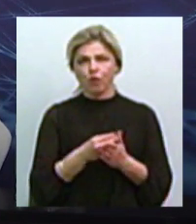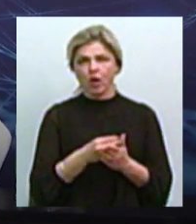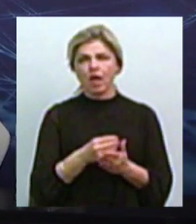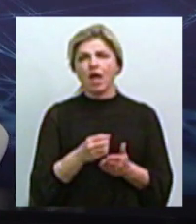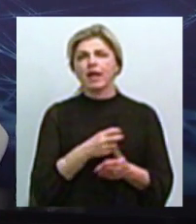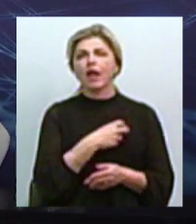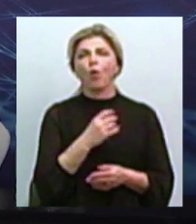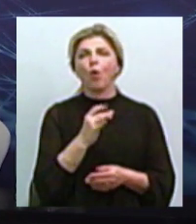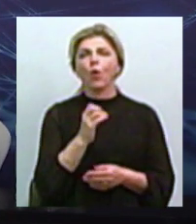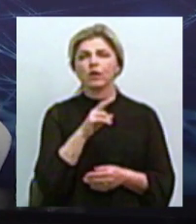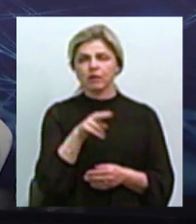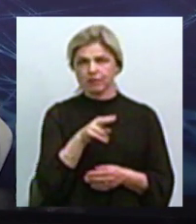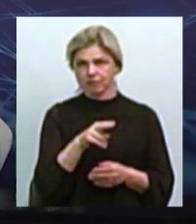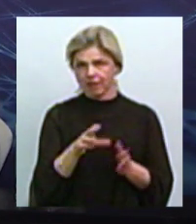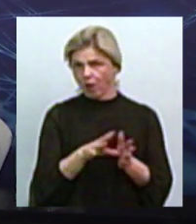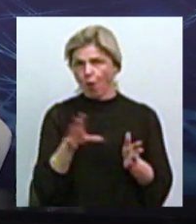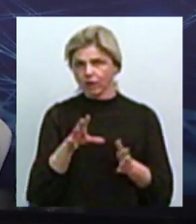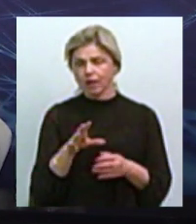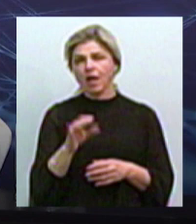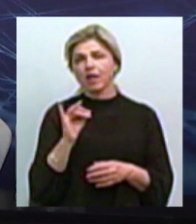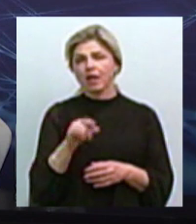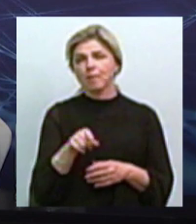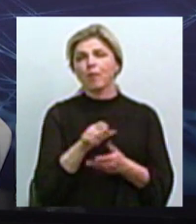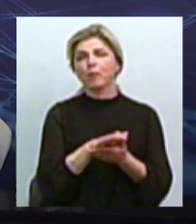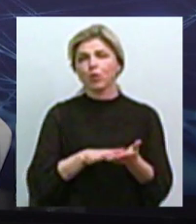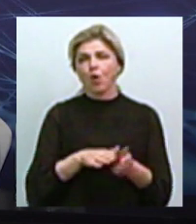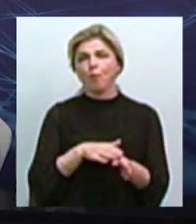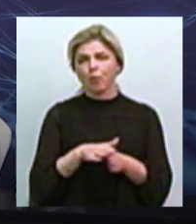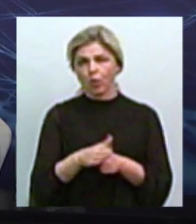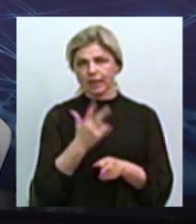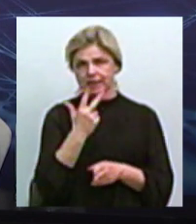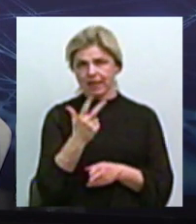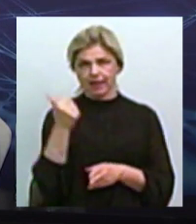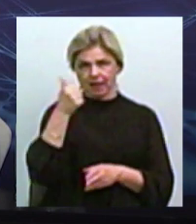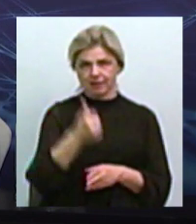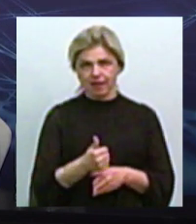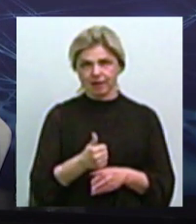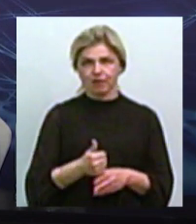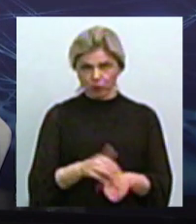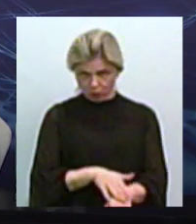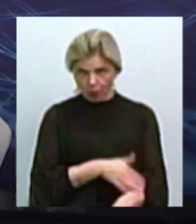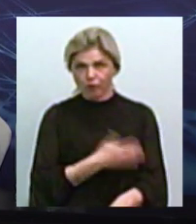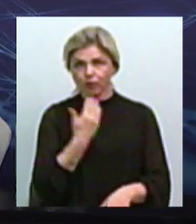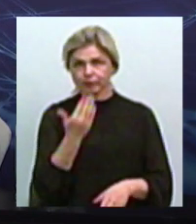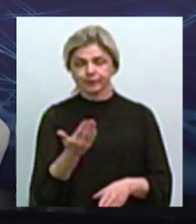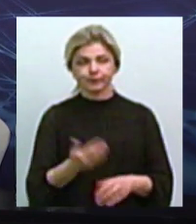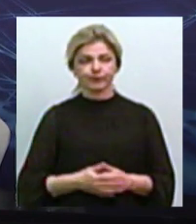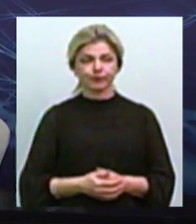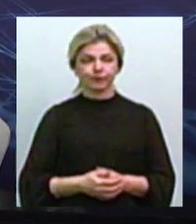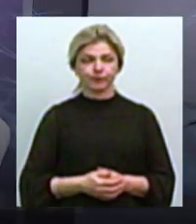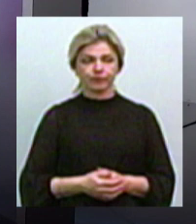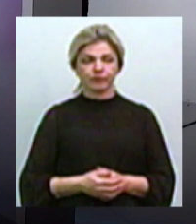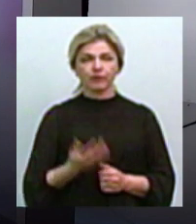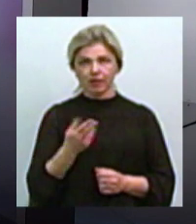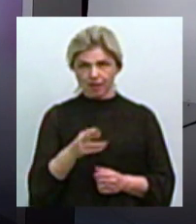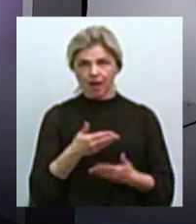количеству тренингов на каждого ребенка, и поэтому он длился полных 3 недели. Это долго? Ну, для нас,